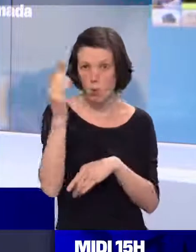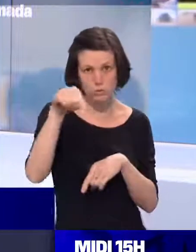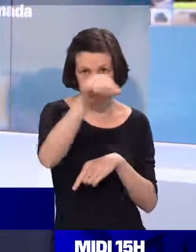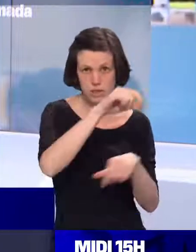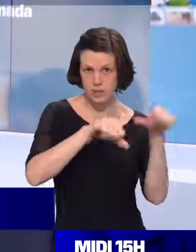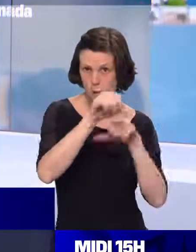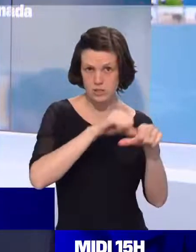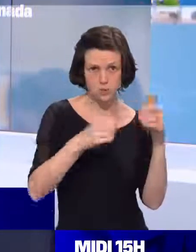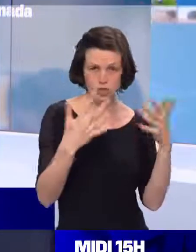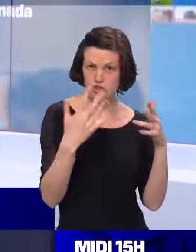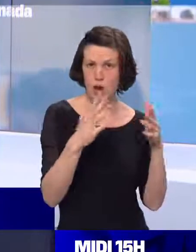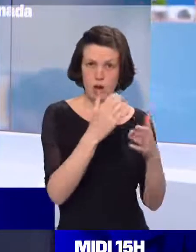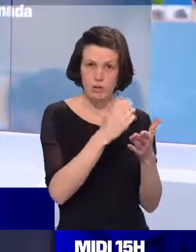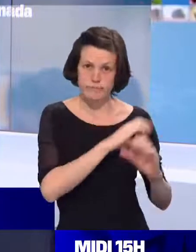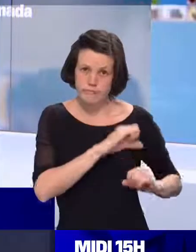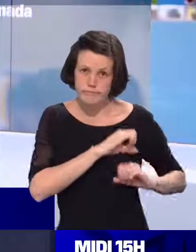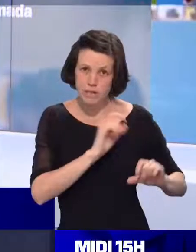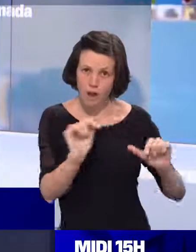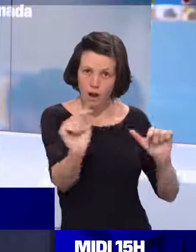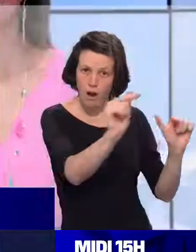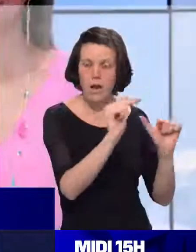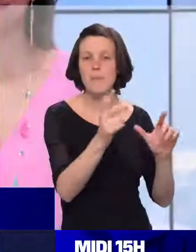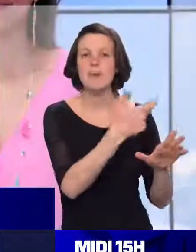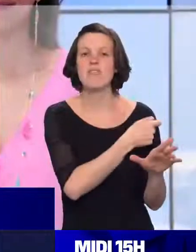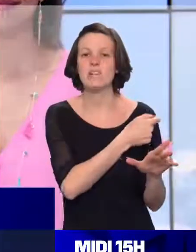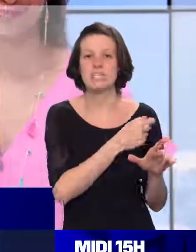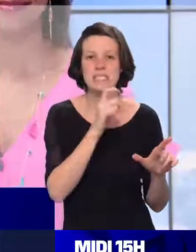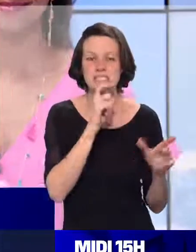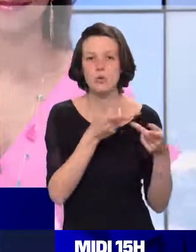encore autorisés pour l'instant dans aucun pays. Merci Fanny pour toutes ces explications.